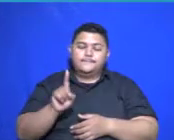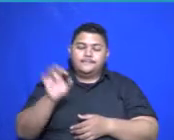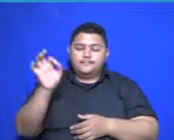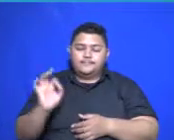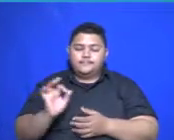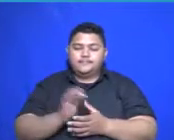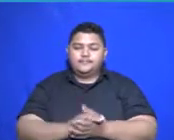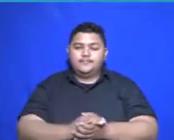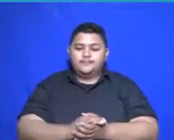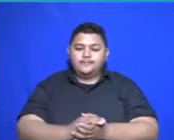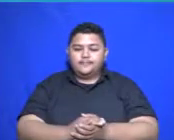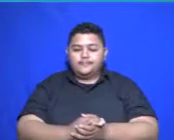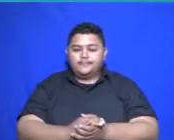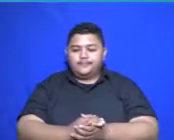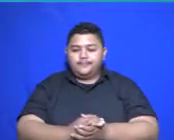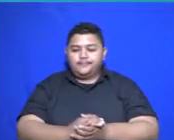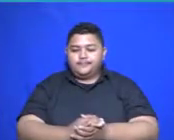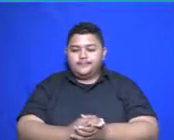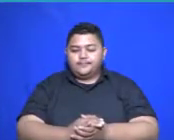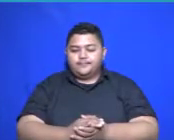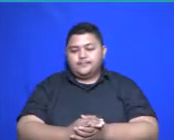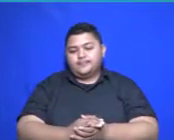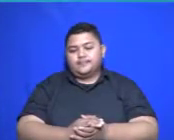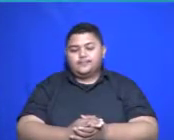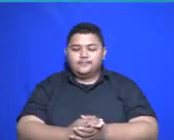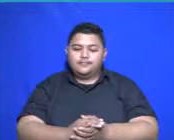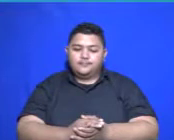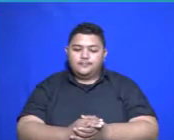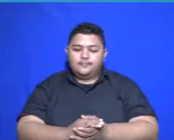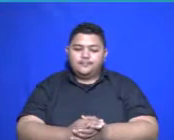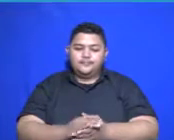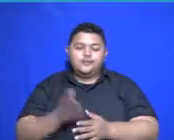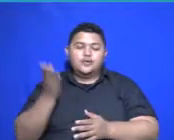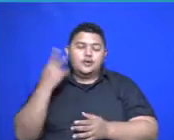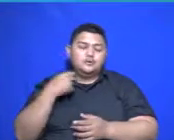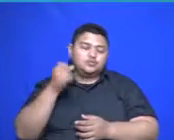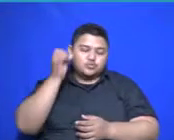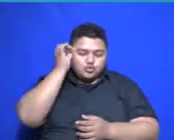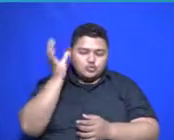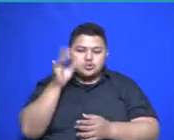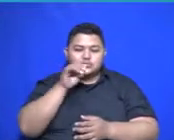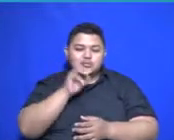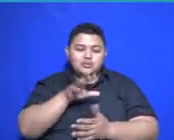3,01%. Dan juga dalam kesempatan yang baik ini, tadi saya lupa sampaikan bahwa